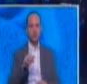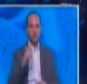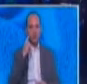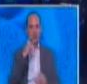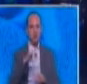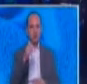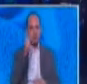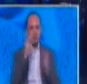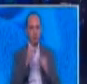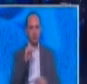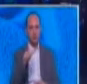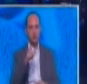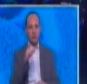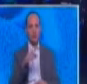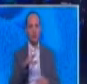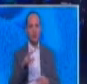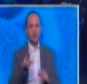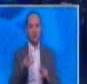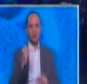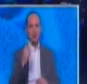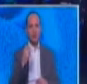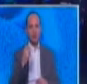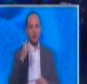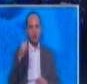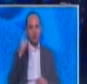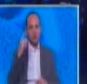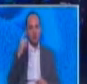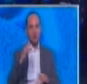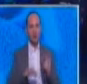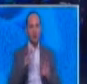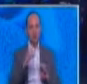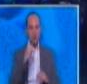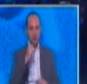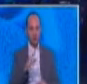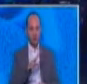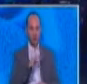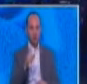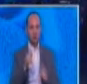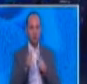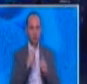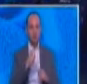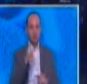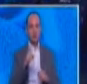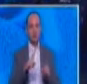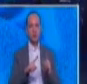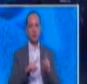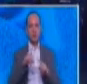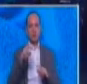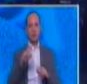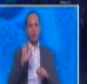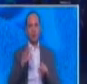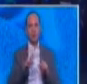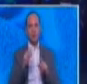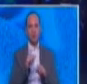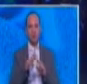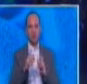zorunda. Onlar arasında kemoterapi gören hastalar var. Nelere dikkat etmek gerekiyor? Şimdi bunu konuşacağız. Tıbbi onkoloji uzmanı doçent